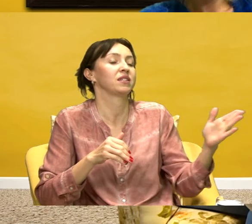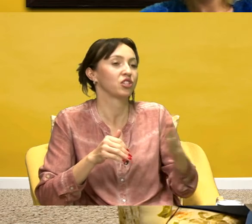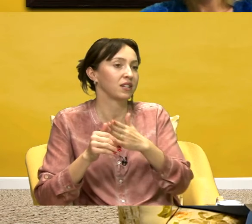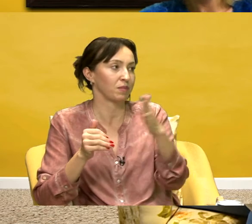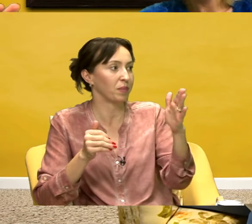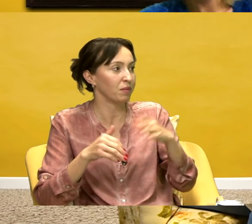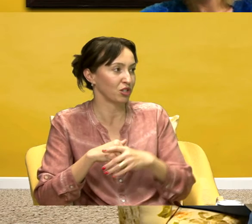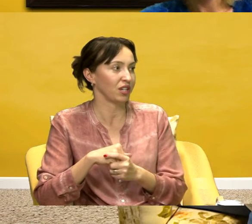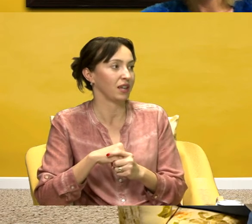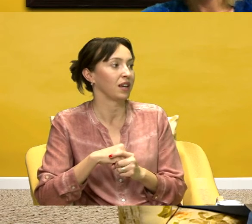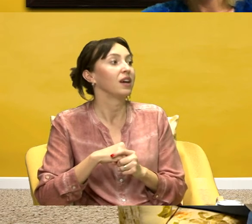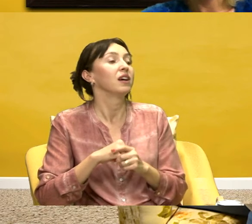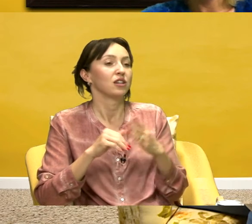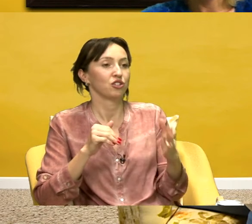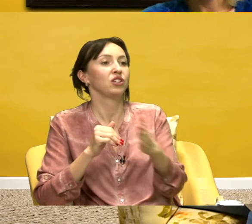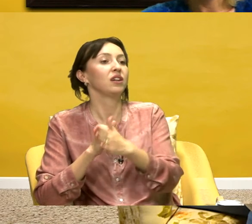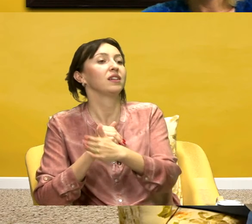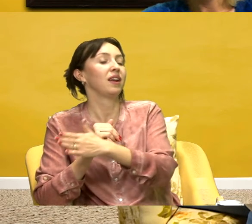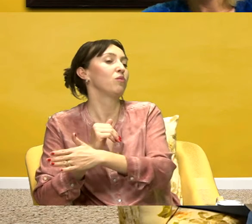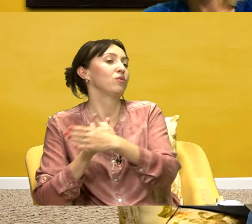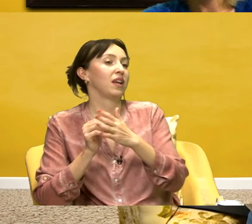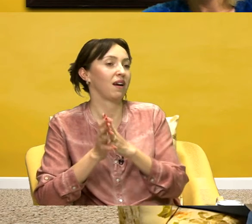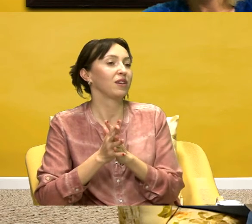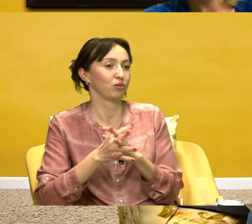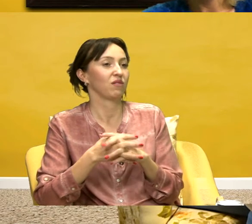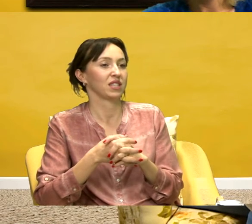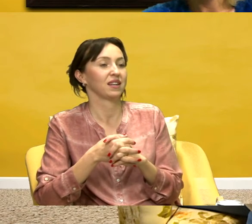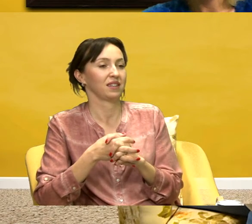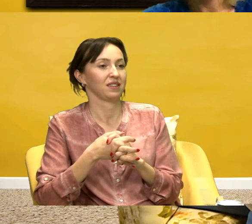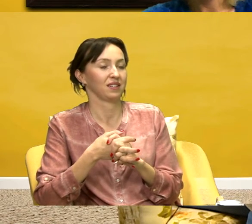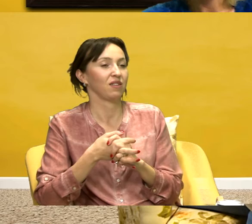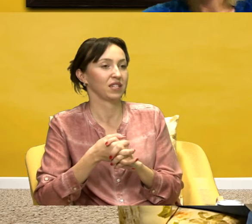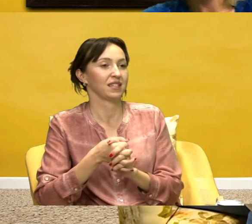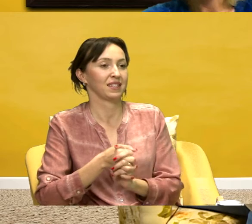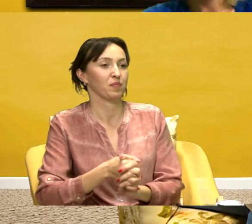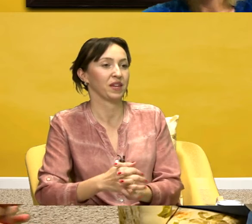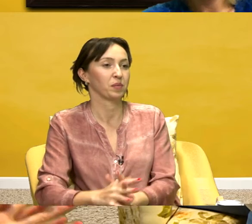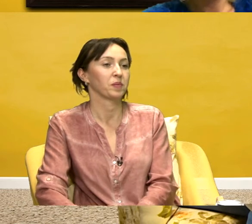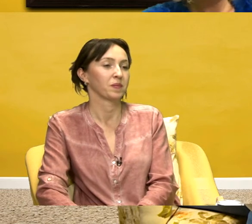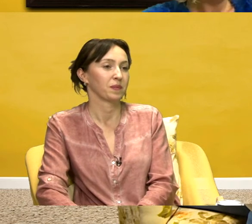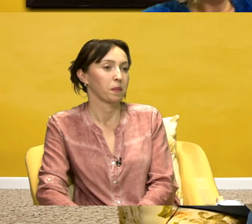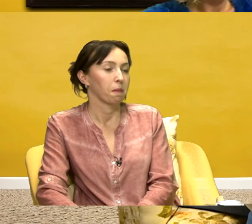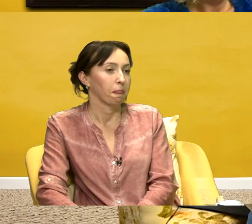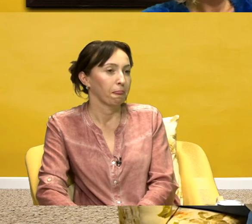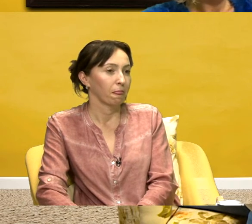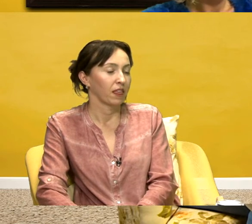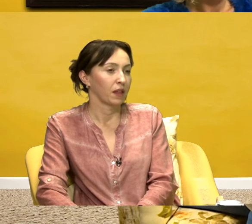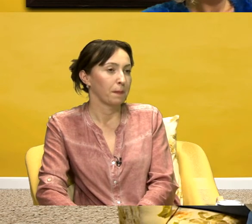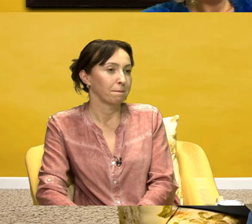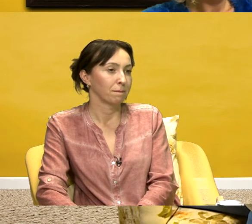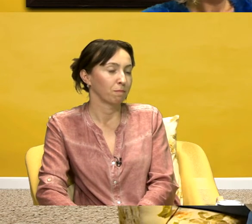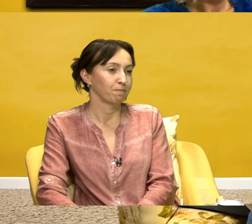la 19 ani se mai plimbă și ei. Și de la unul de la altul a învățat semne.